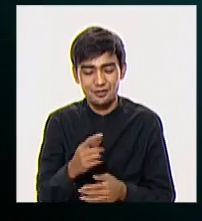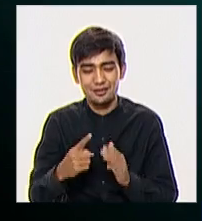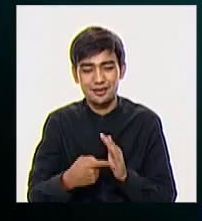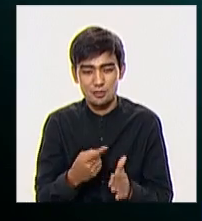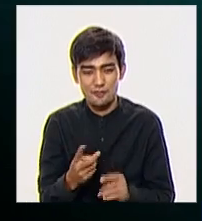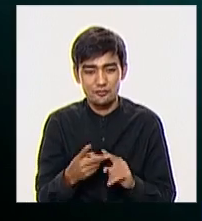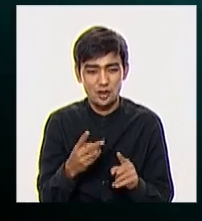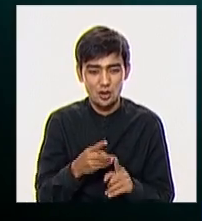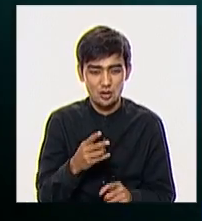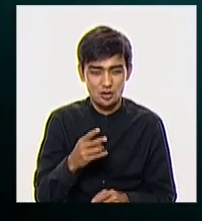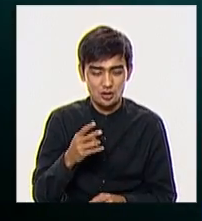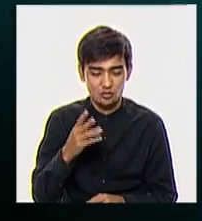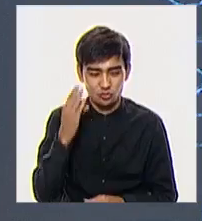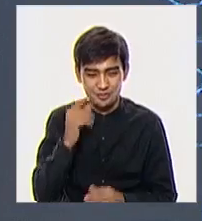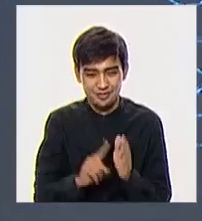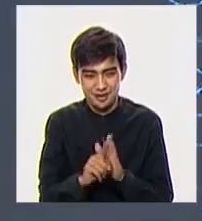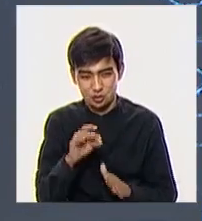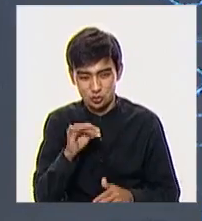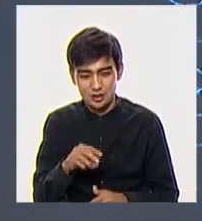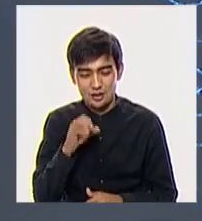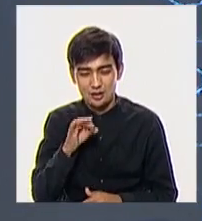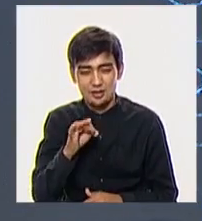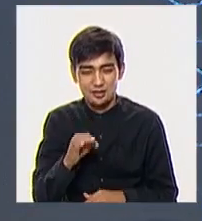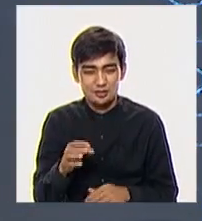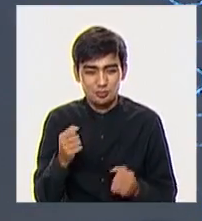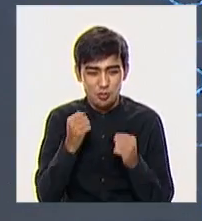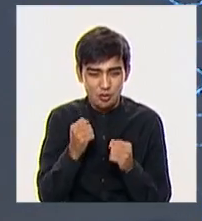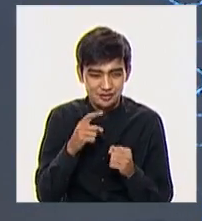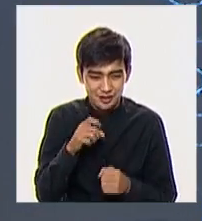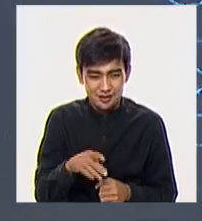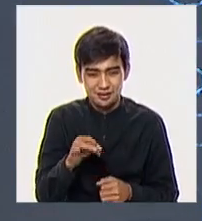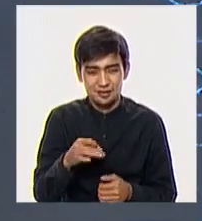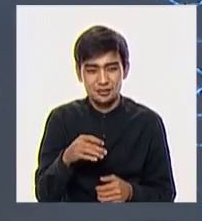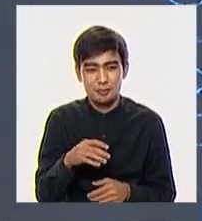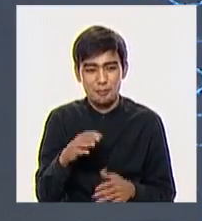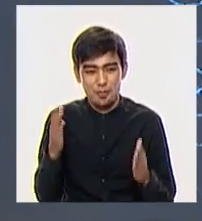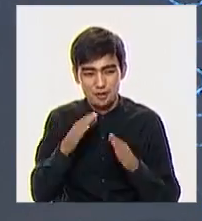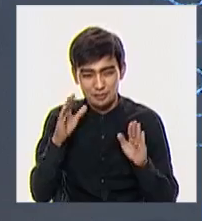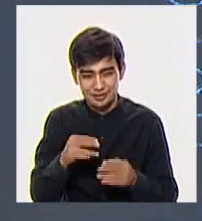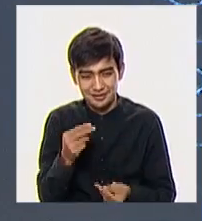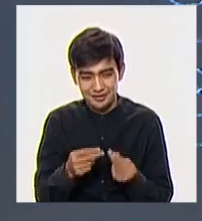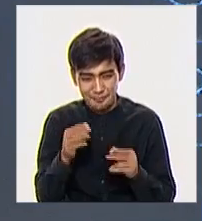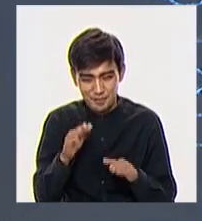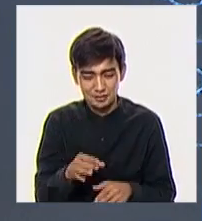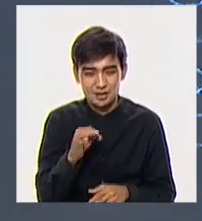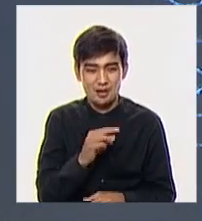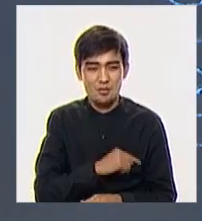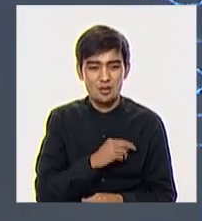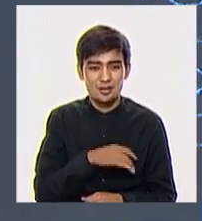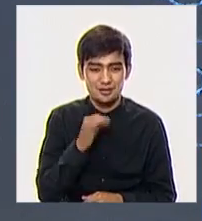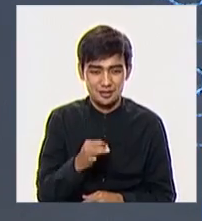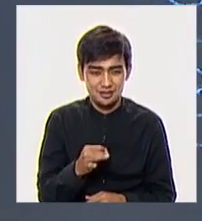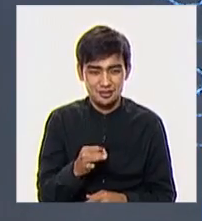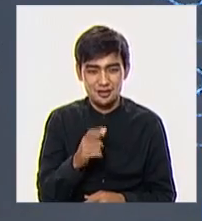сәйкес 2-ші шілдеден бастап жабық ғимараттарда спорттық мәдениет шараларын өткізуге, саябақ аумағында орналасқан аттракциондардың жұмысына және